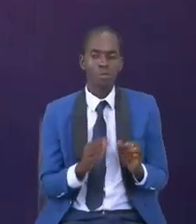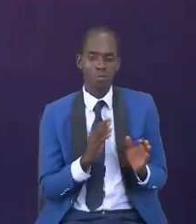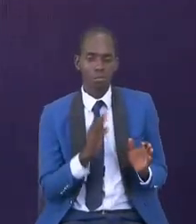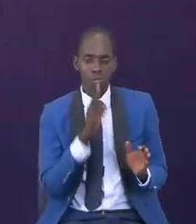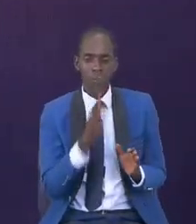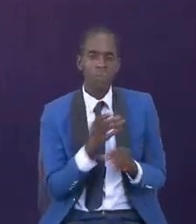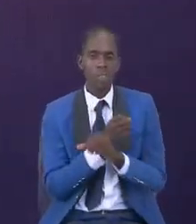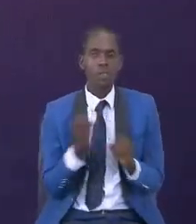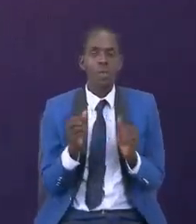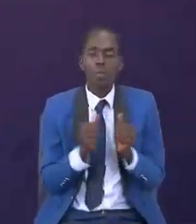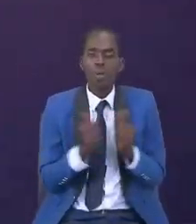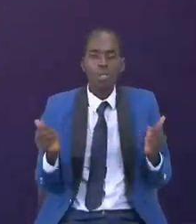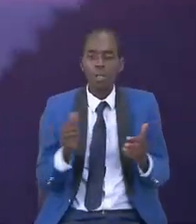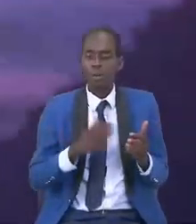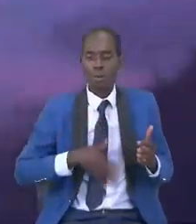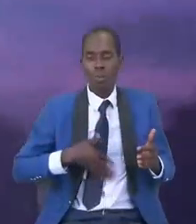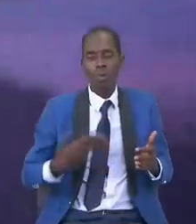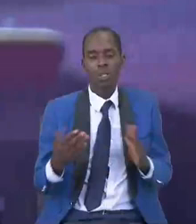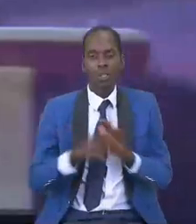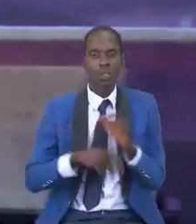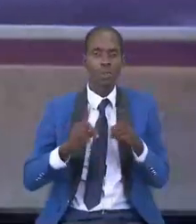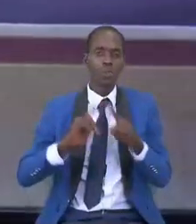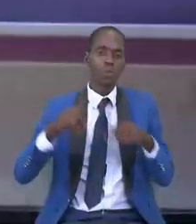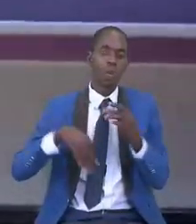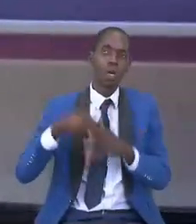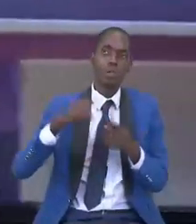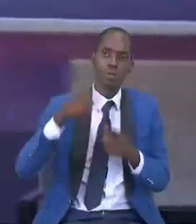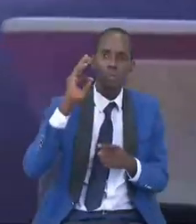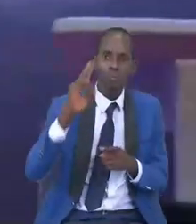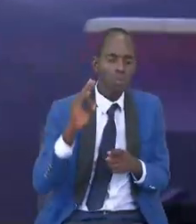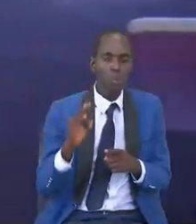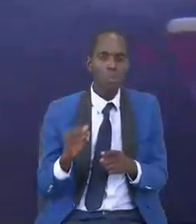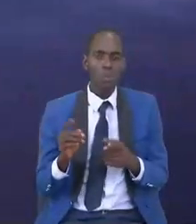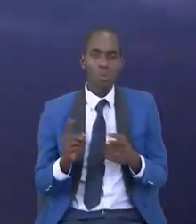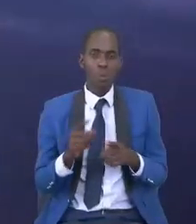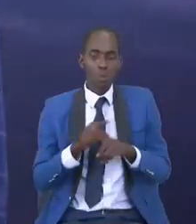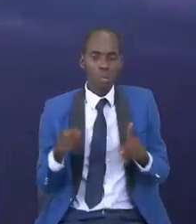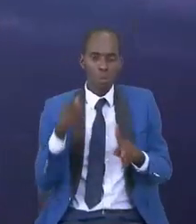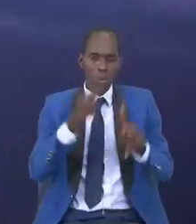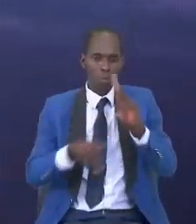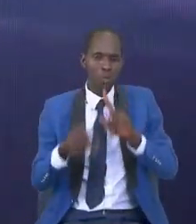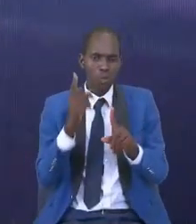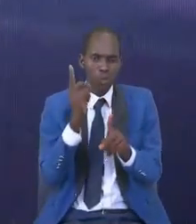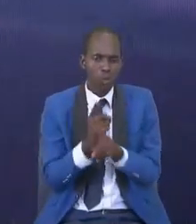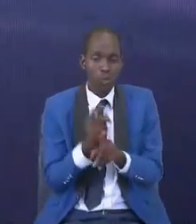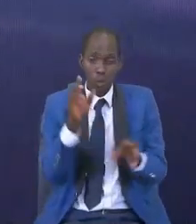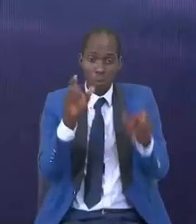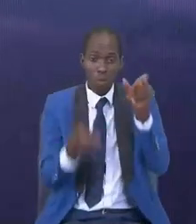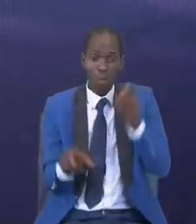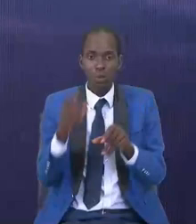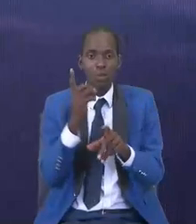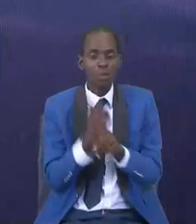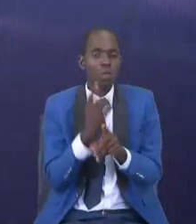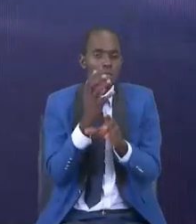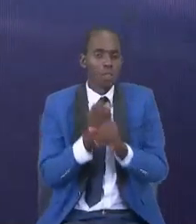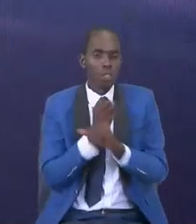leur prêcher, ils sont simplement convertis par accident contre notre intention. Est-ce que nous allons avoir